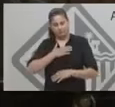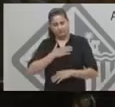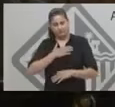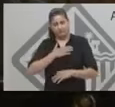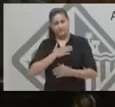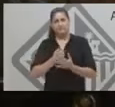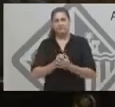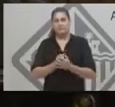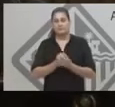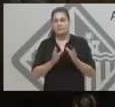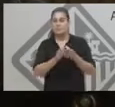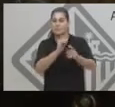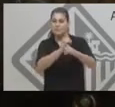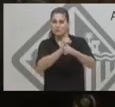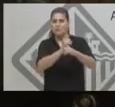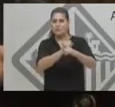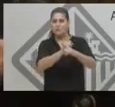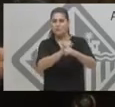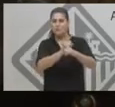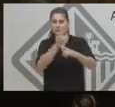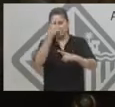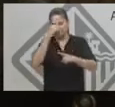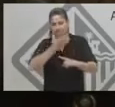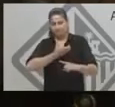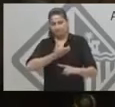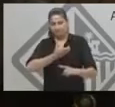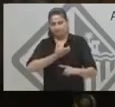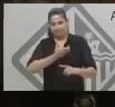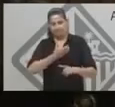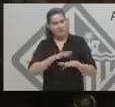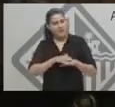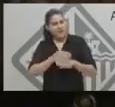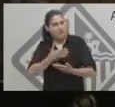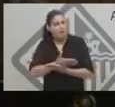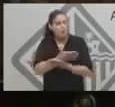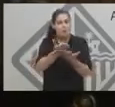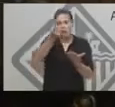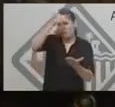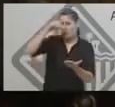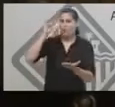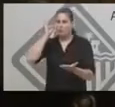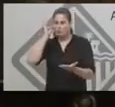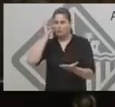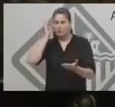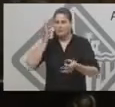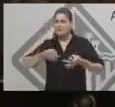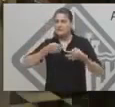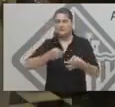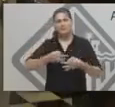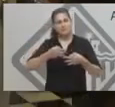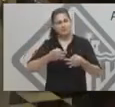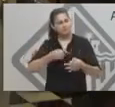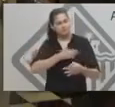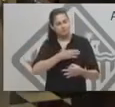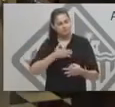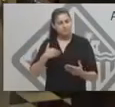la oposició, que seré el batlle de totes i tots en tot moment i que